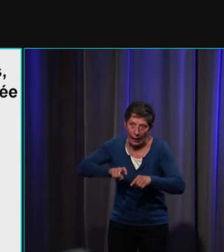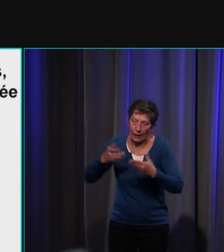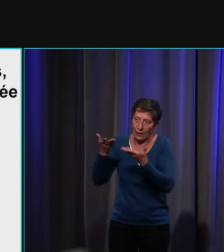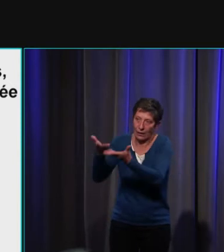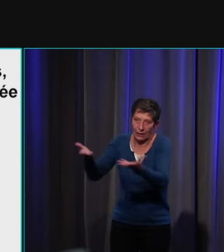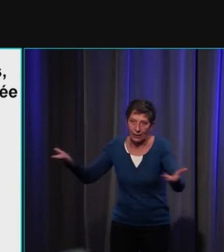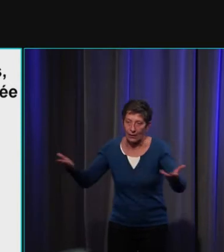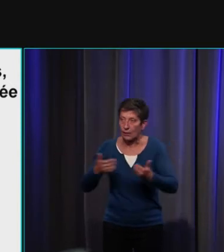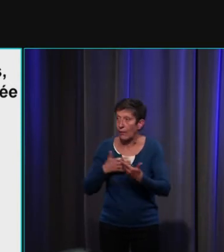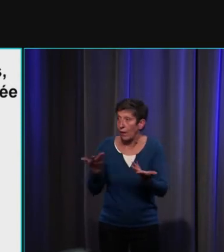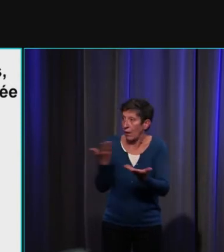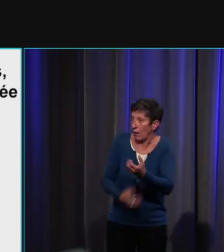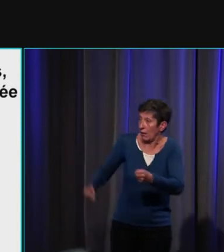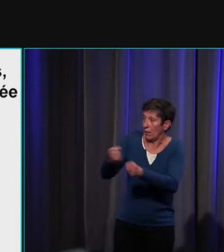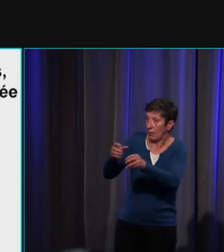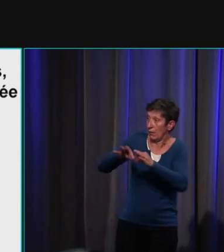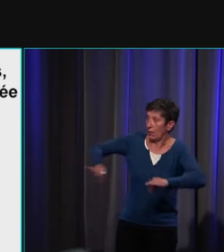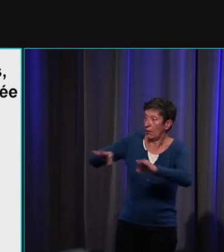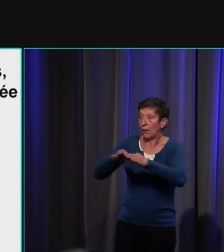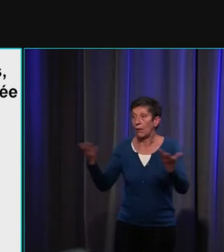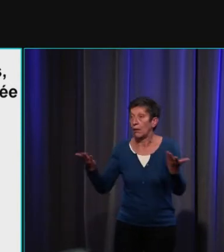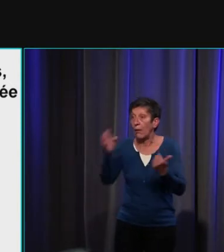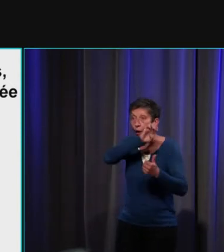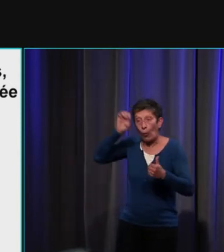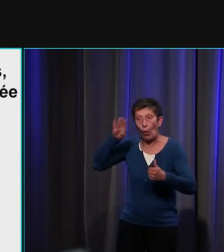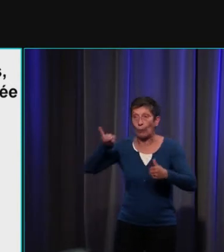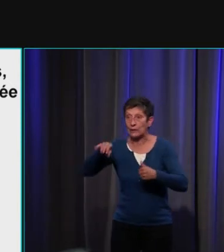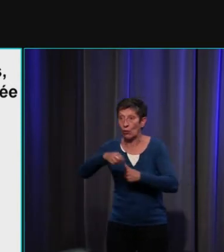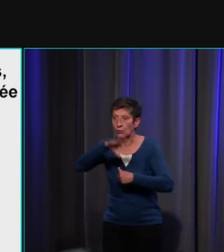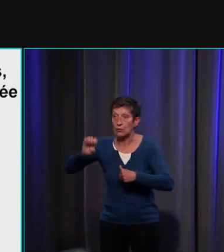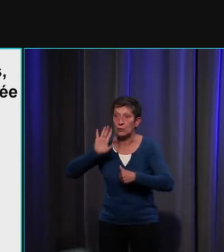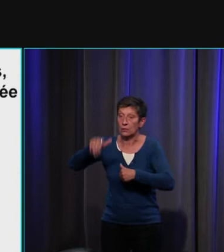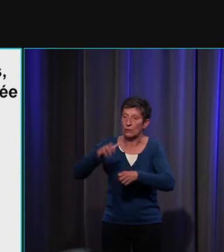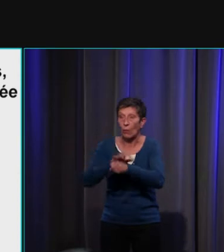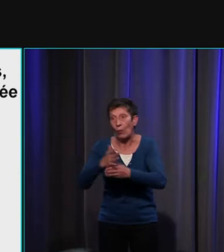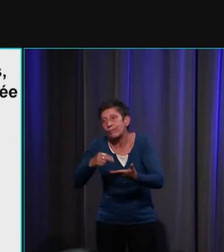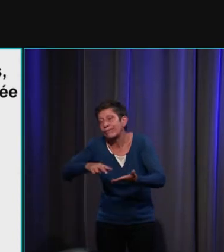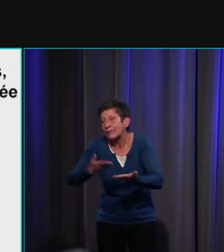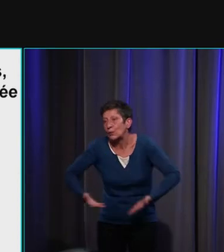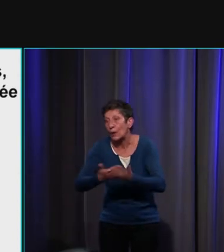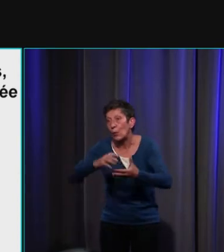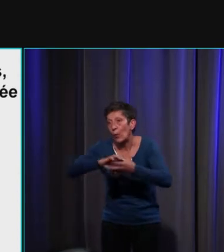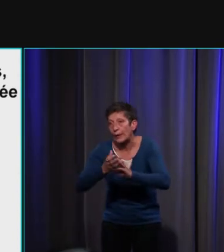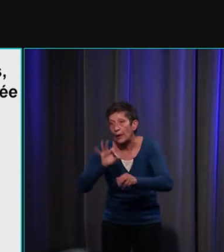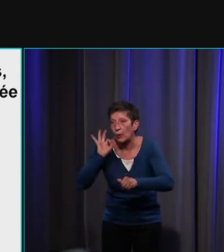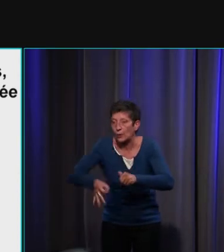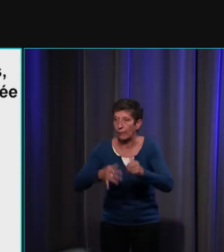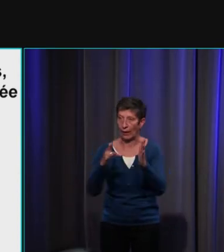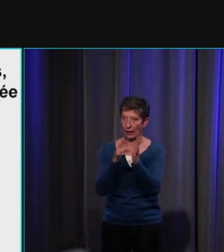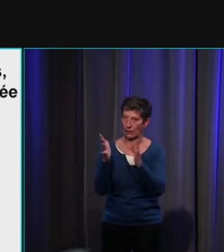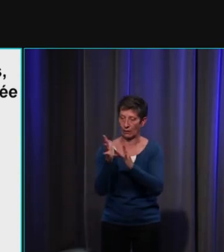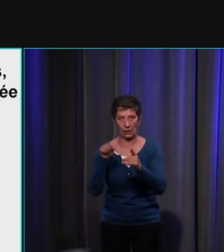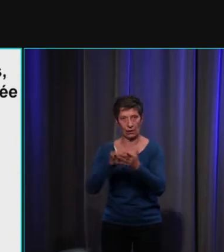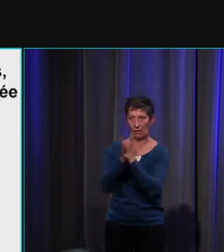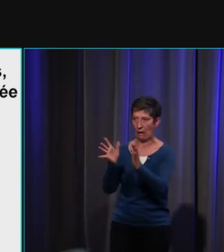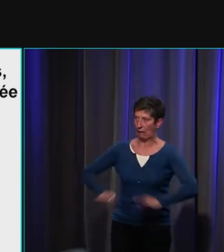indépendante de l'empereur de byzance qui vous en a voulu ensuite voyez la réalité est complexe mais l'idée de la chrétienté comme territoire qui se